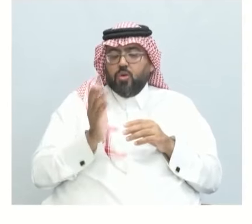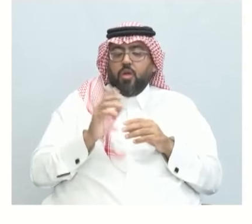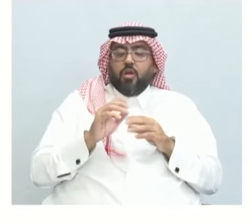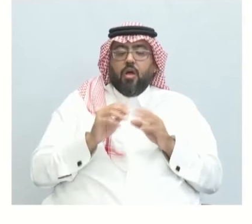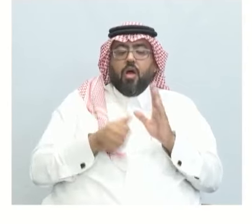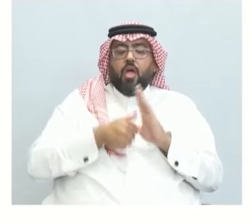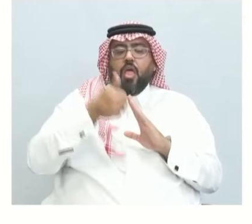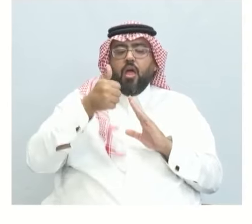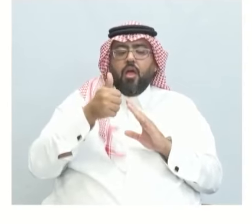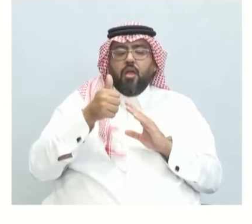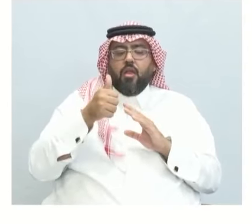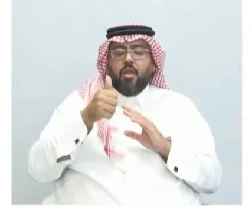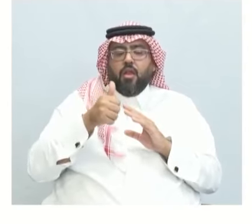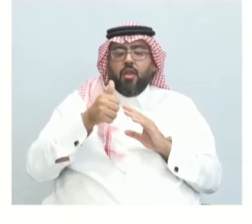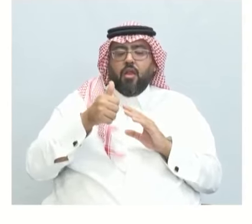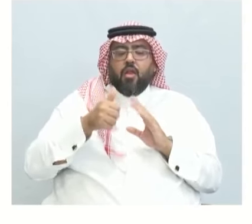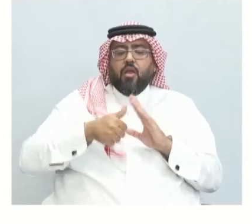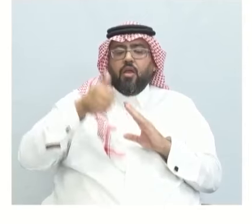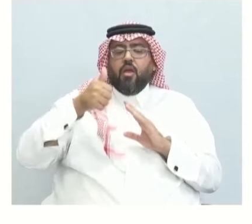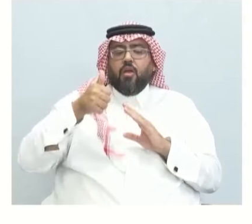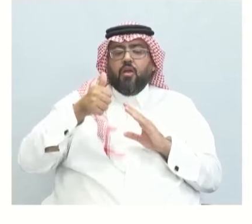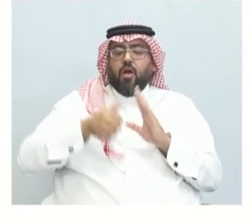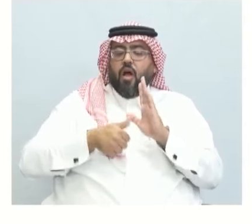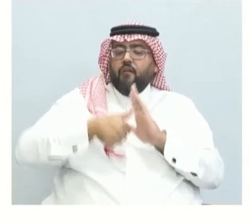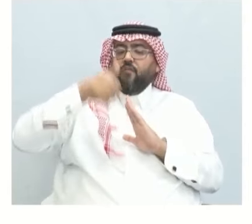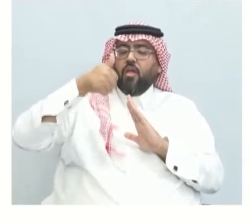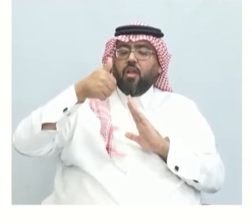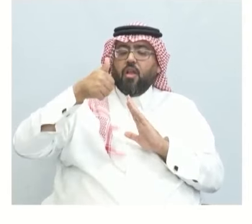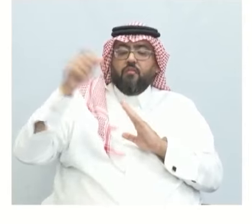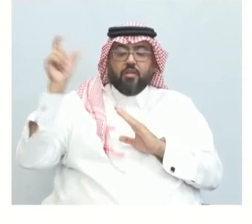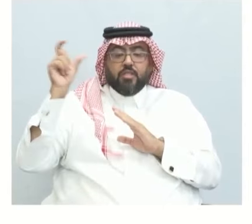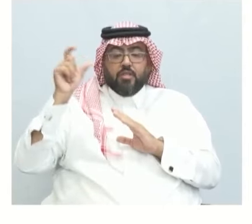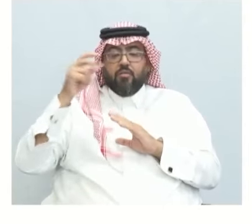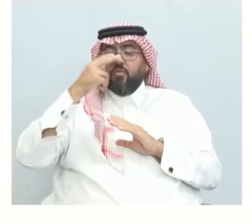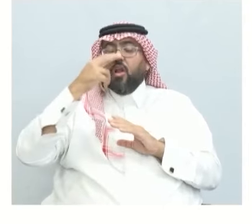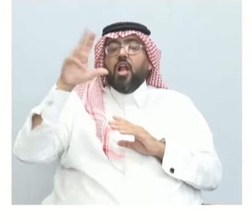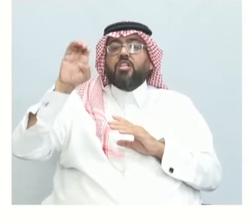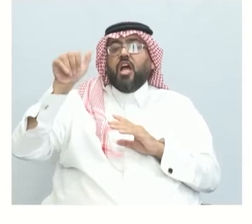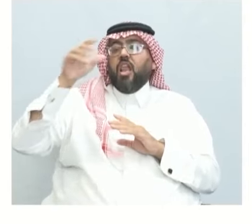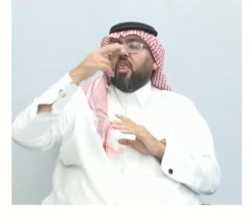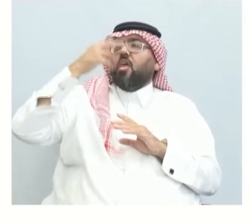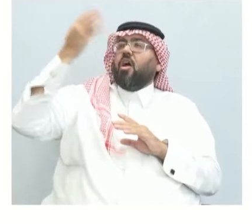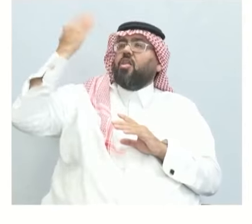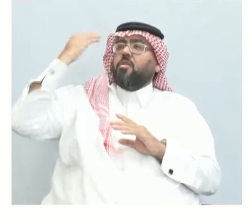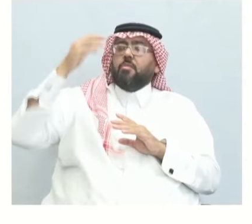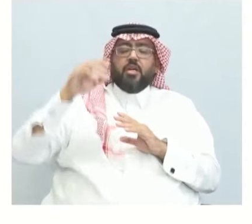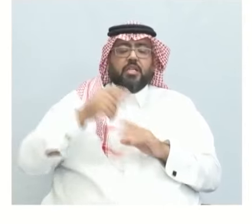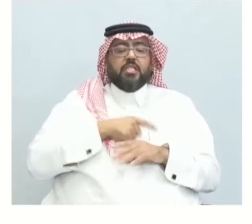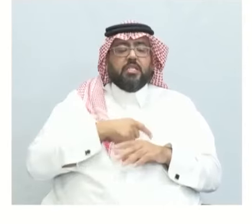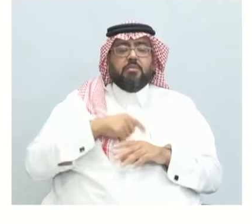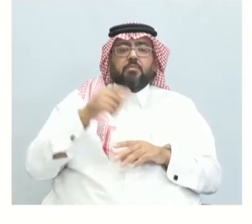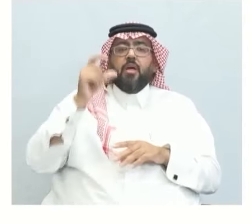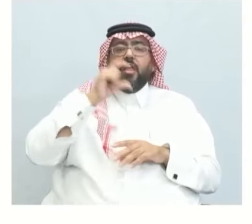فخيار في الجاهليه خياركم في الاسلام اذا فقهوا وهي به بهذا تسميه دينيه